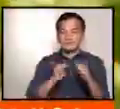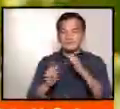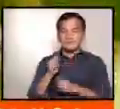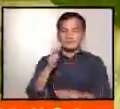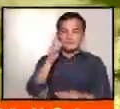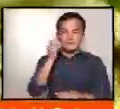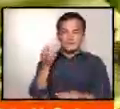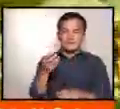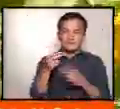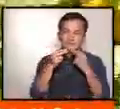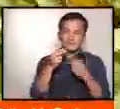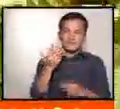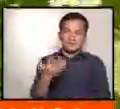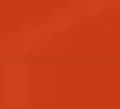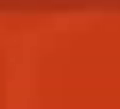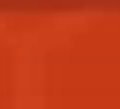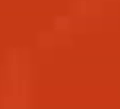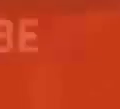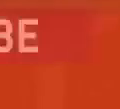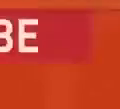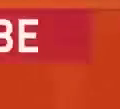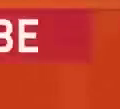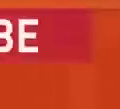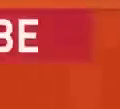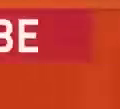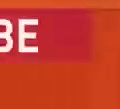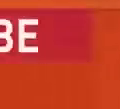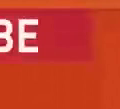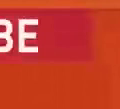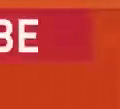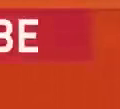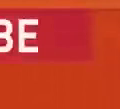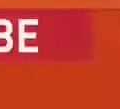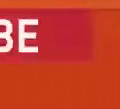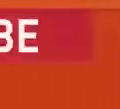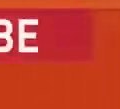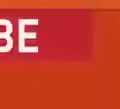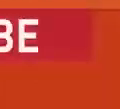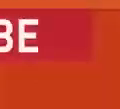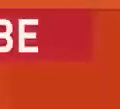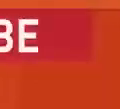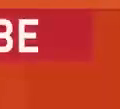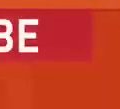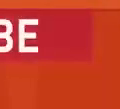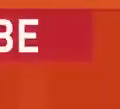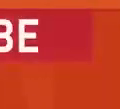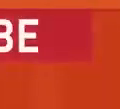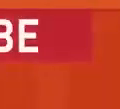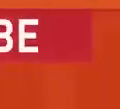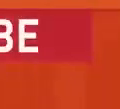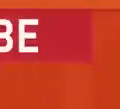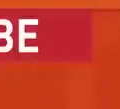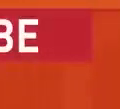Umaaksyon, Laila Chikadora, News 5. Hola! Para sa iba pang mga balita at impormasyon, lagi lang po